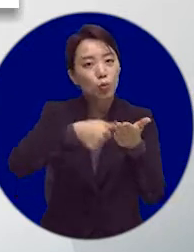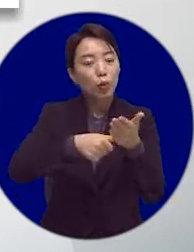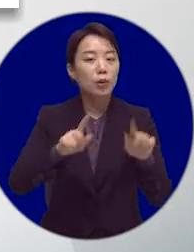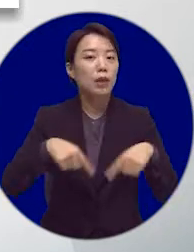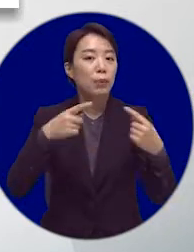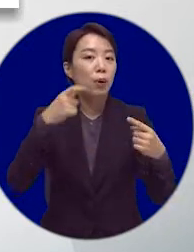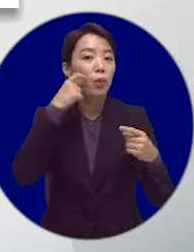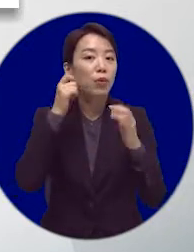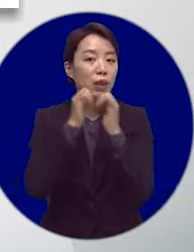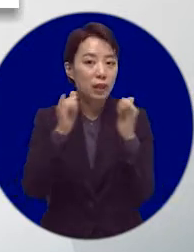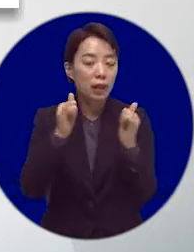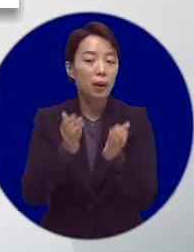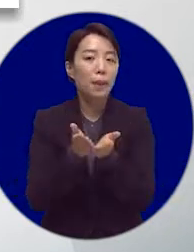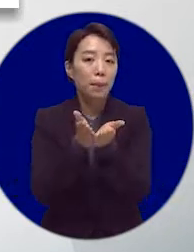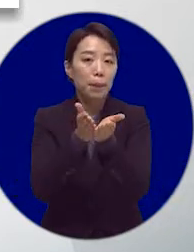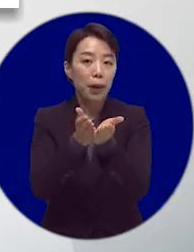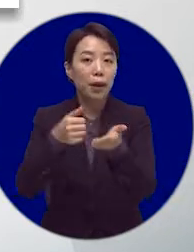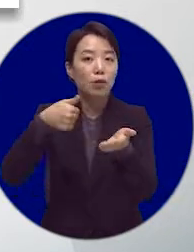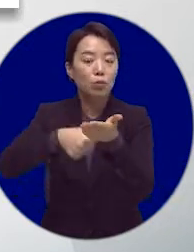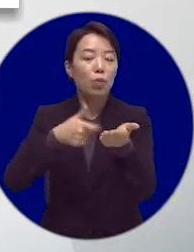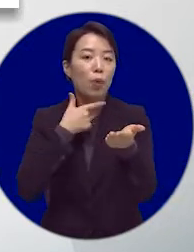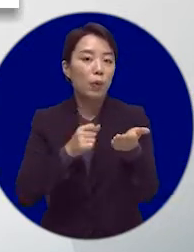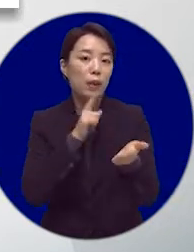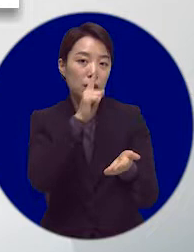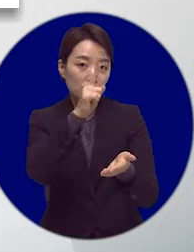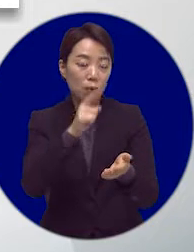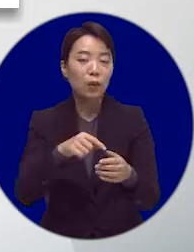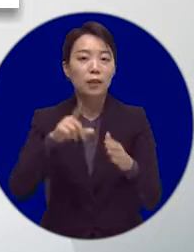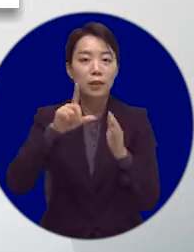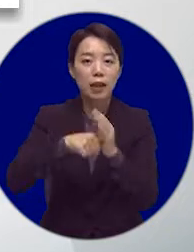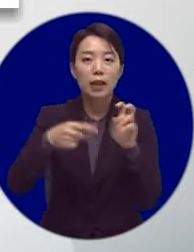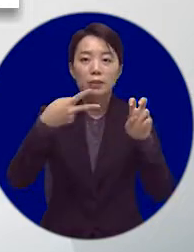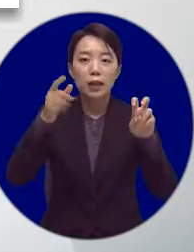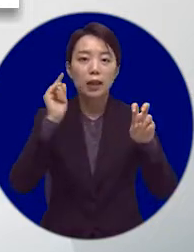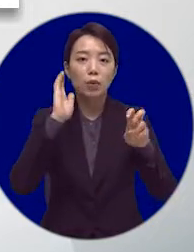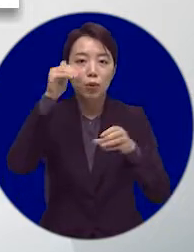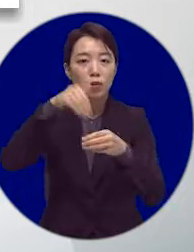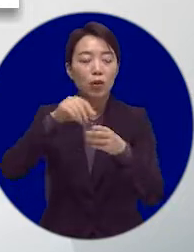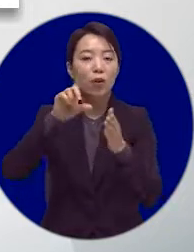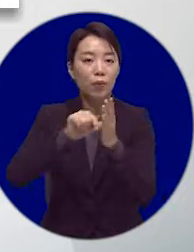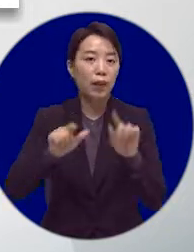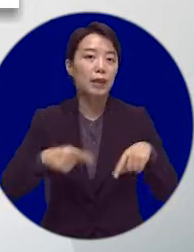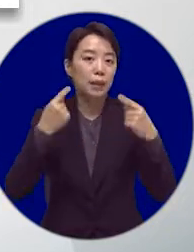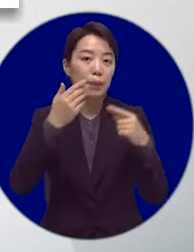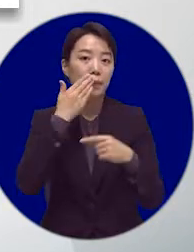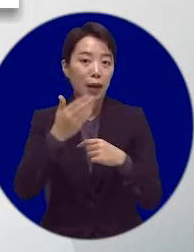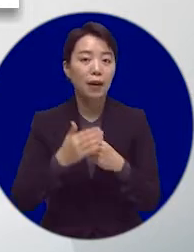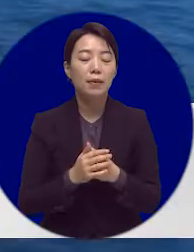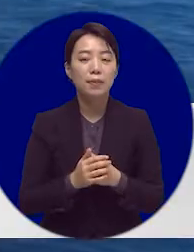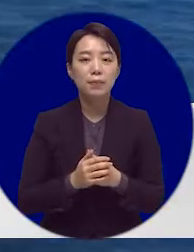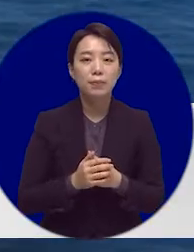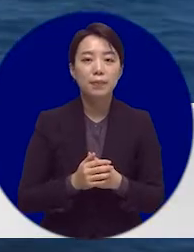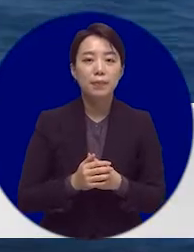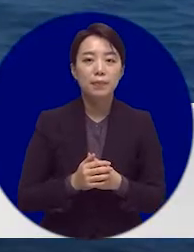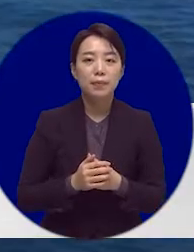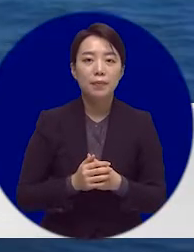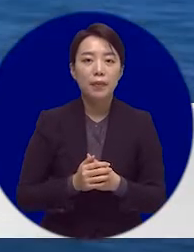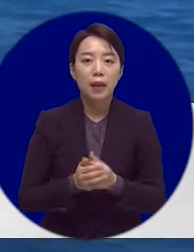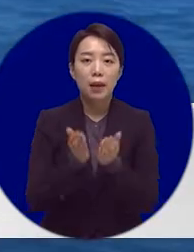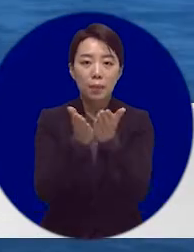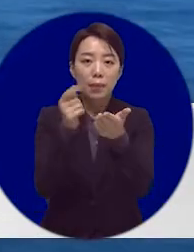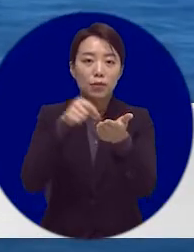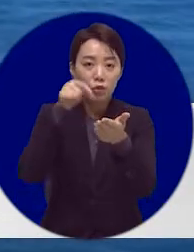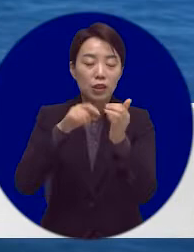없는 선원은 선상투표 신고를 하면 제20대 대통령 선거에서 투표할 수 있습니다. 승선